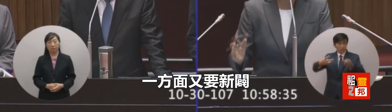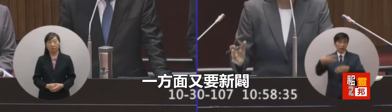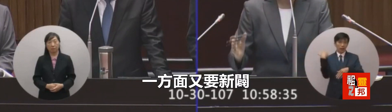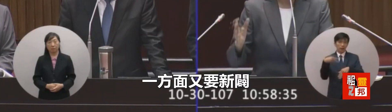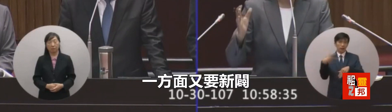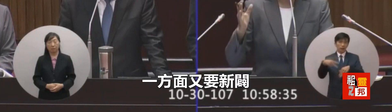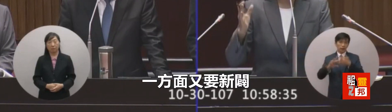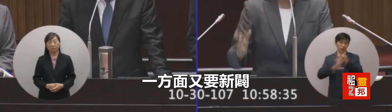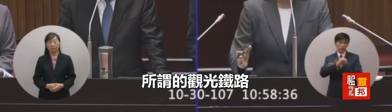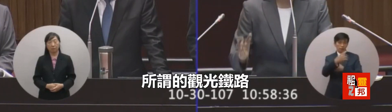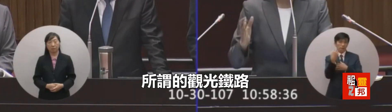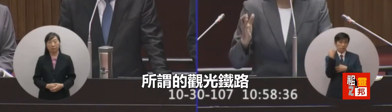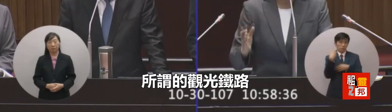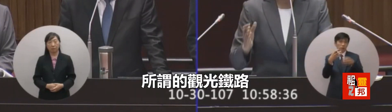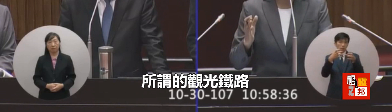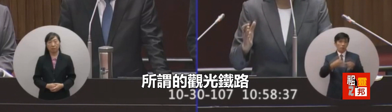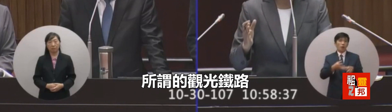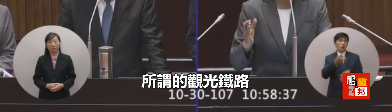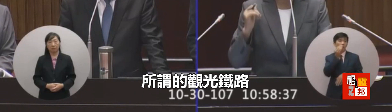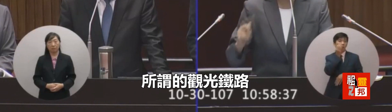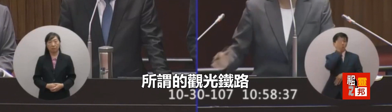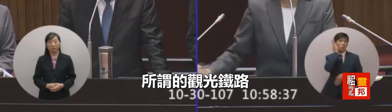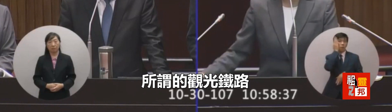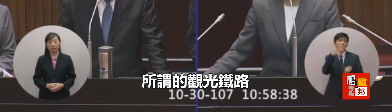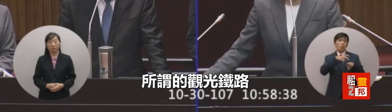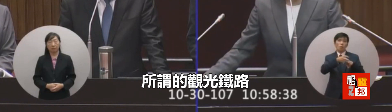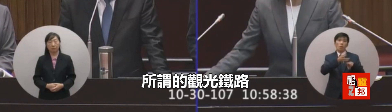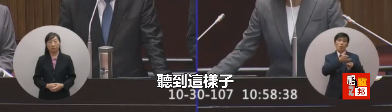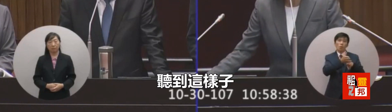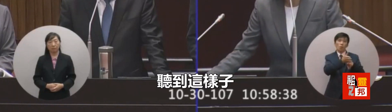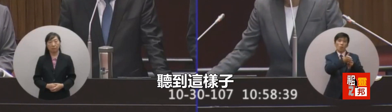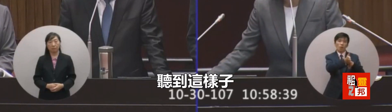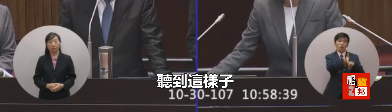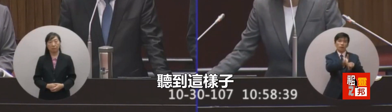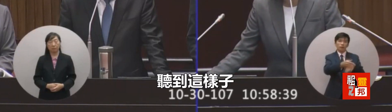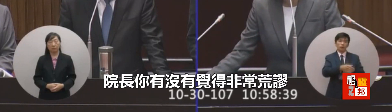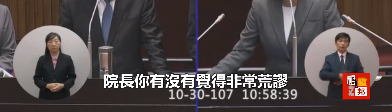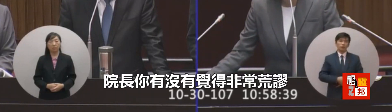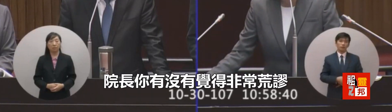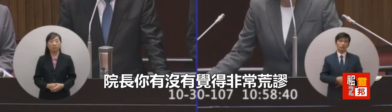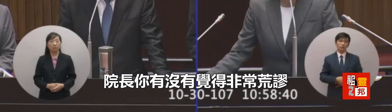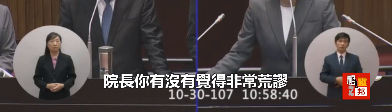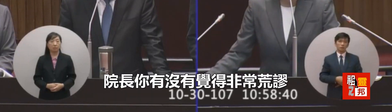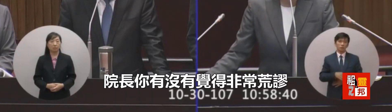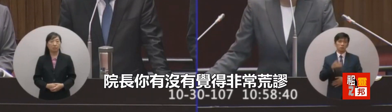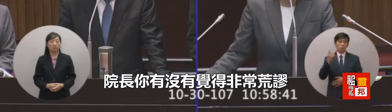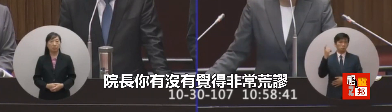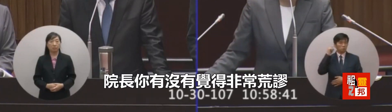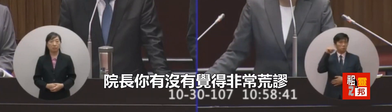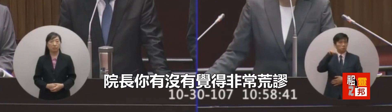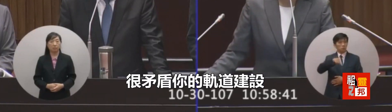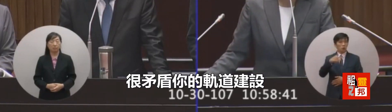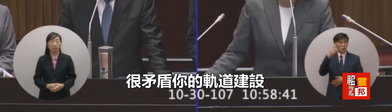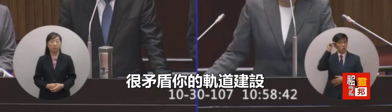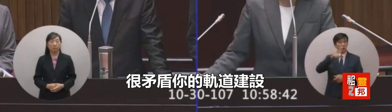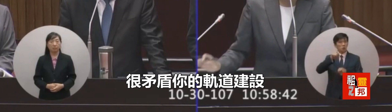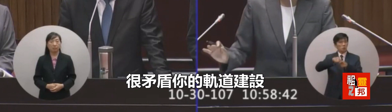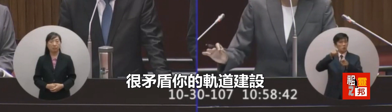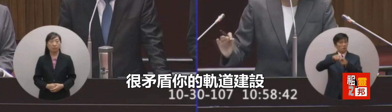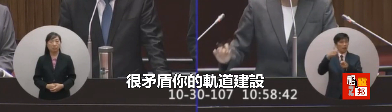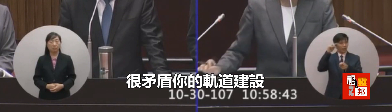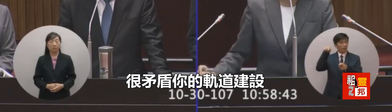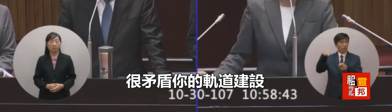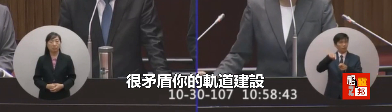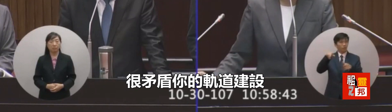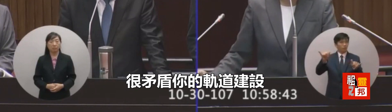新辟所谓的观光铁路。听到这样子，院长你有没有觉得非常的荒谬和矛盾的